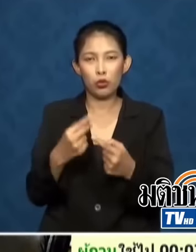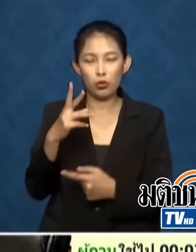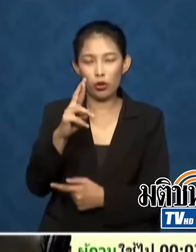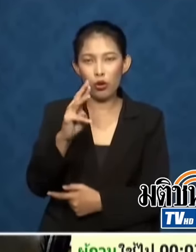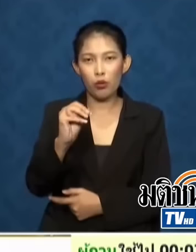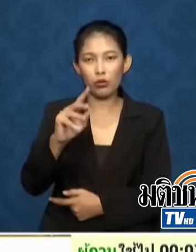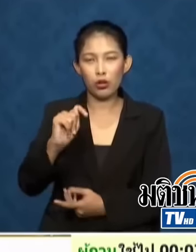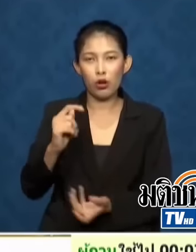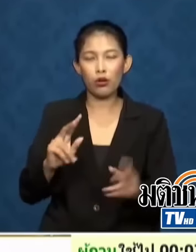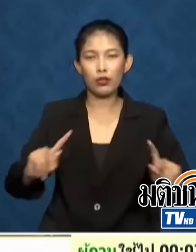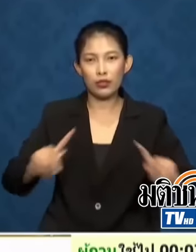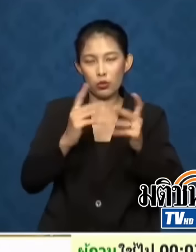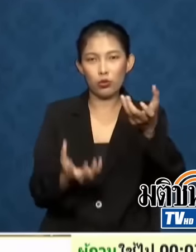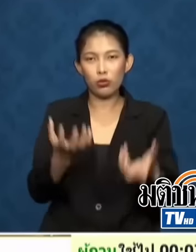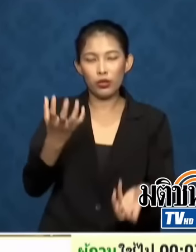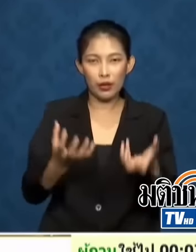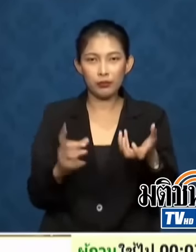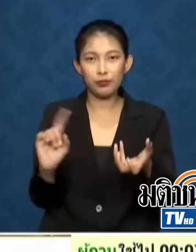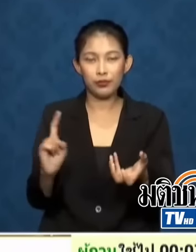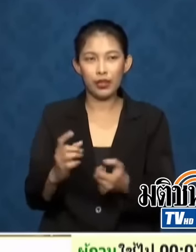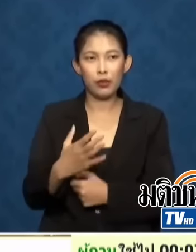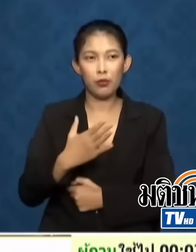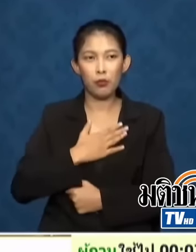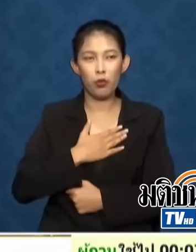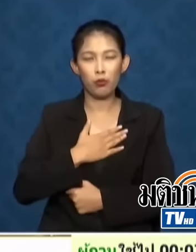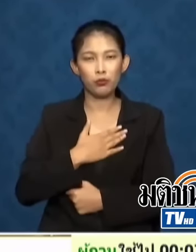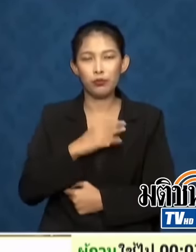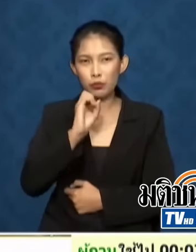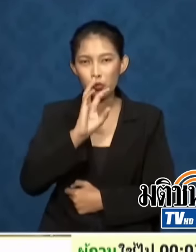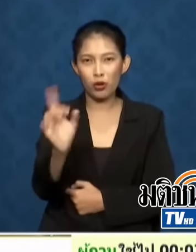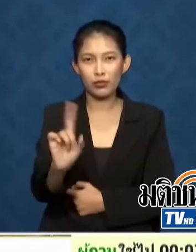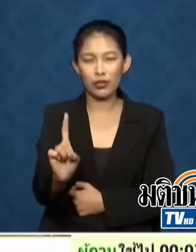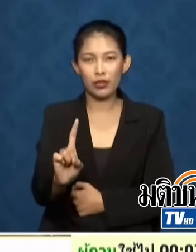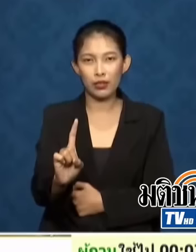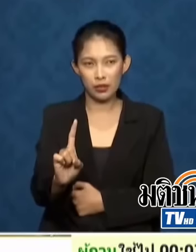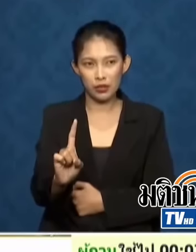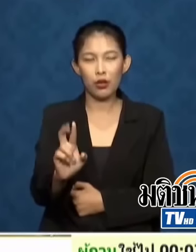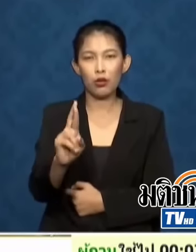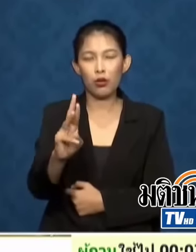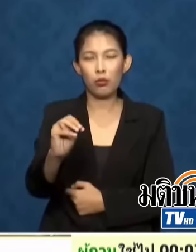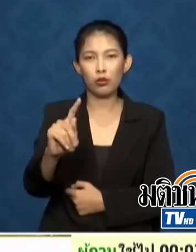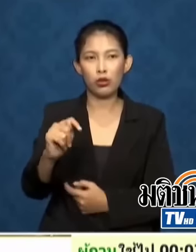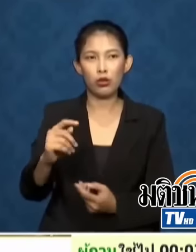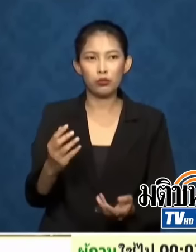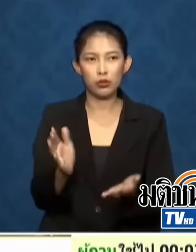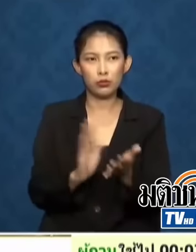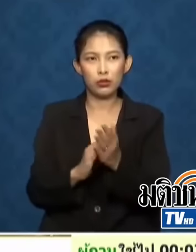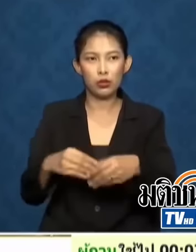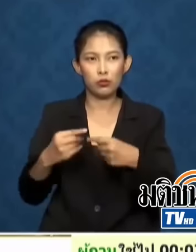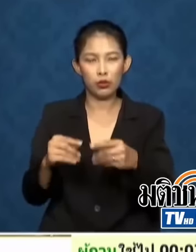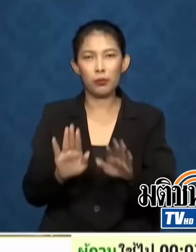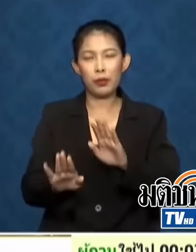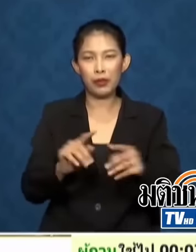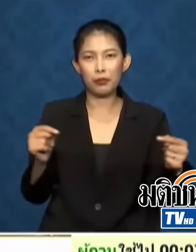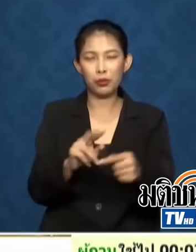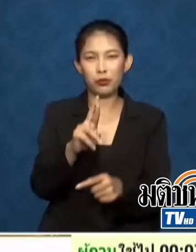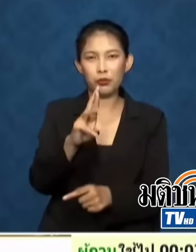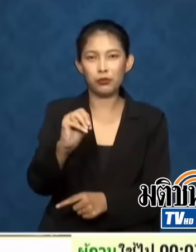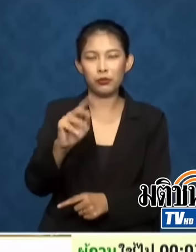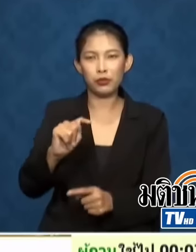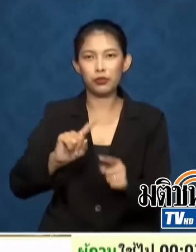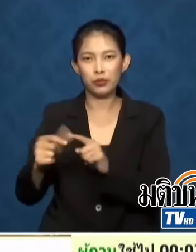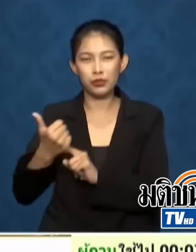านรัฐมนตรียุติธรรมคือผมยังยืนยันนะครับว่าท่านยังเป็นรัฐมนตรีที่ชื่นชมเมื่อเทียบกันกับรัฐมนตรีคนอื่นๆเนี่ยน